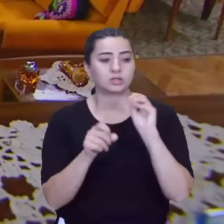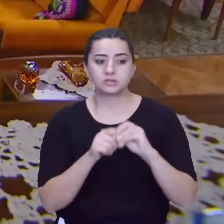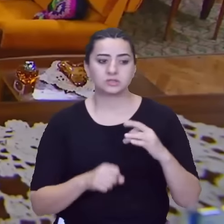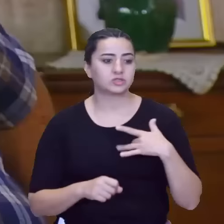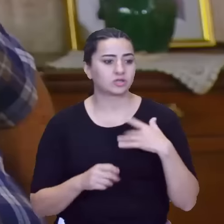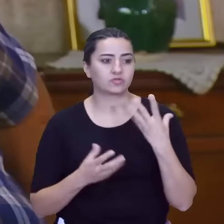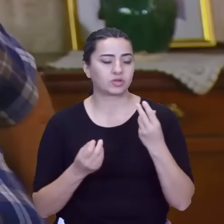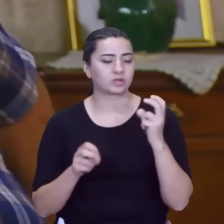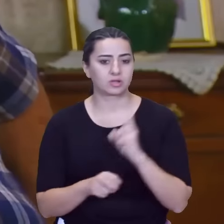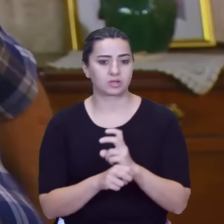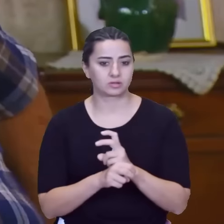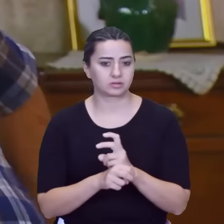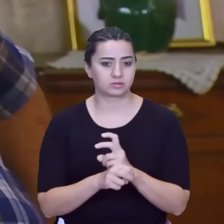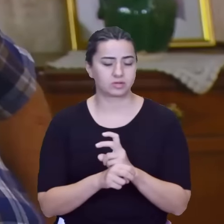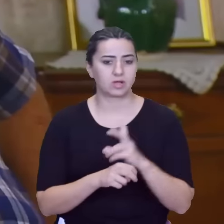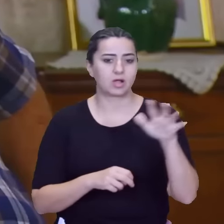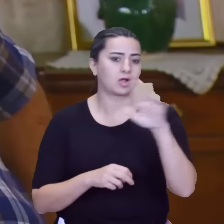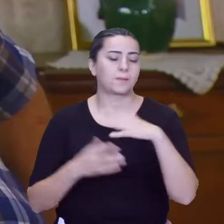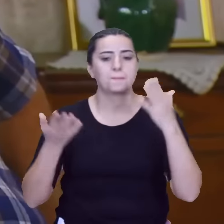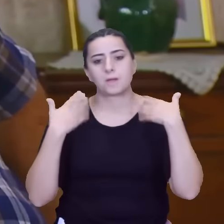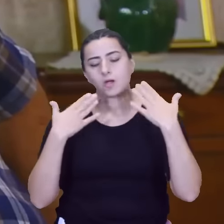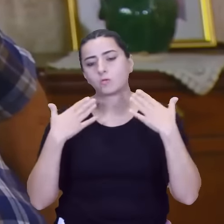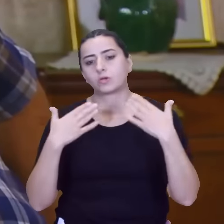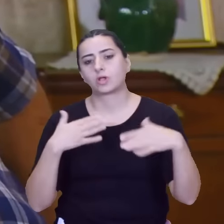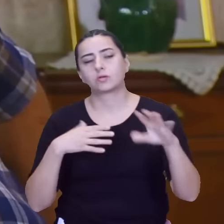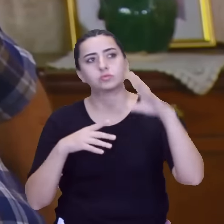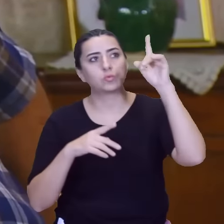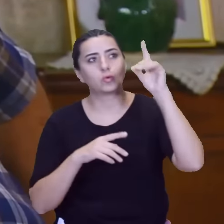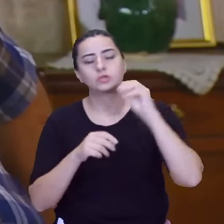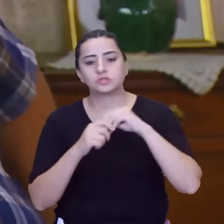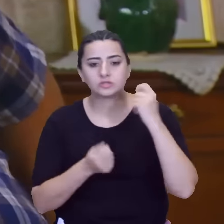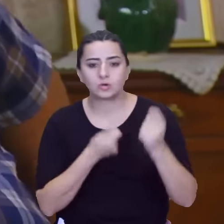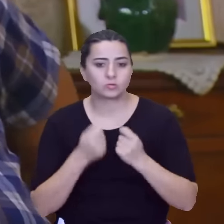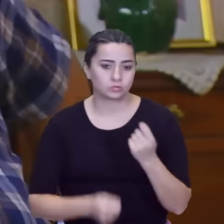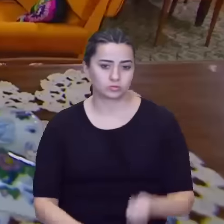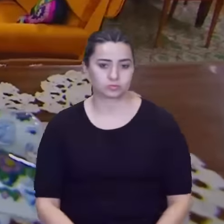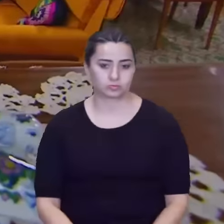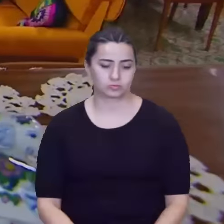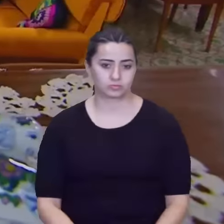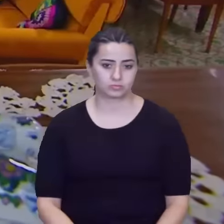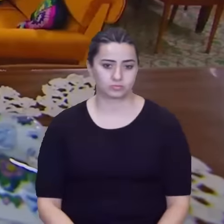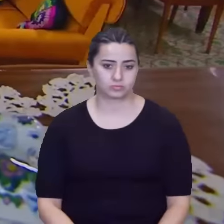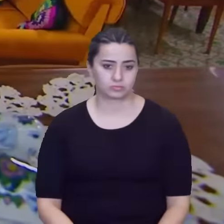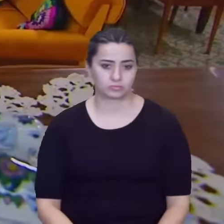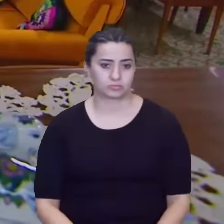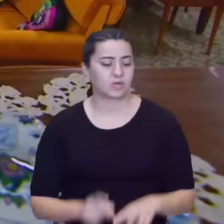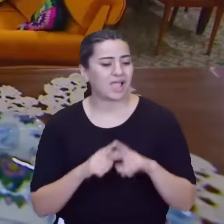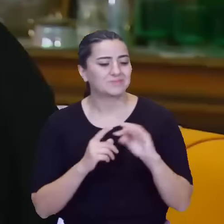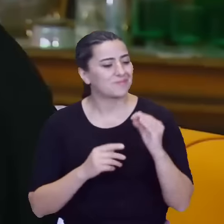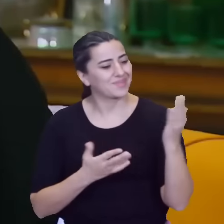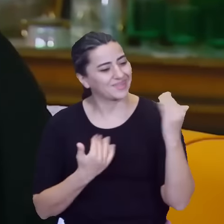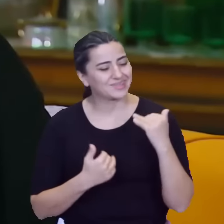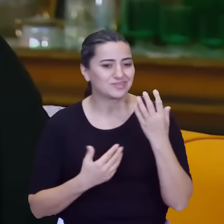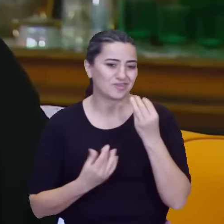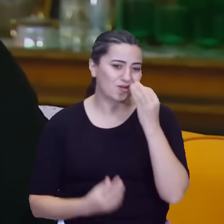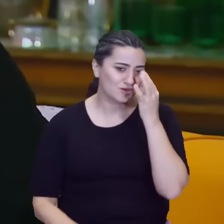canını yakacak ha. Ya herkes balkonda, herkes damda ya. Olacak iş değil ya. Aslı'yı niye getirmedin Gülden'cim